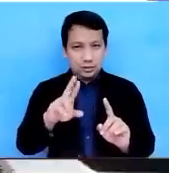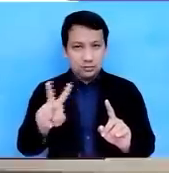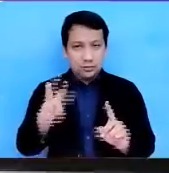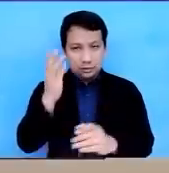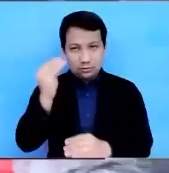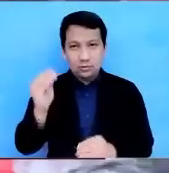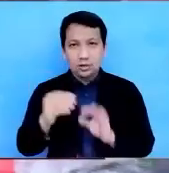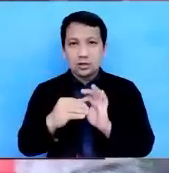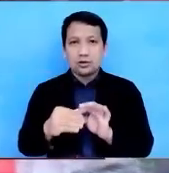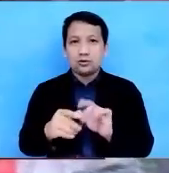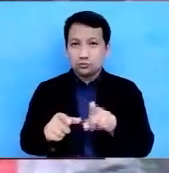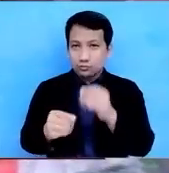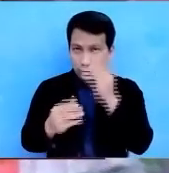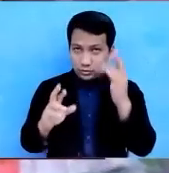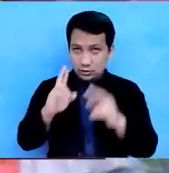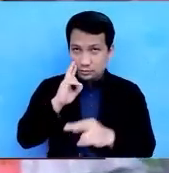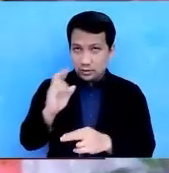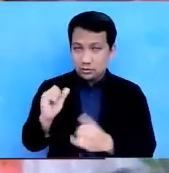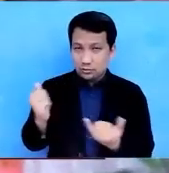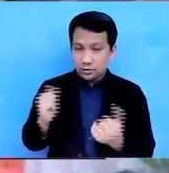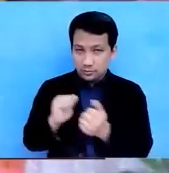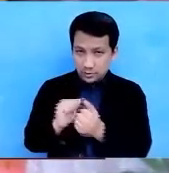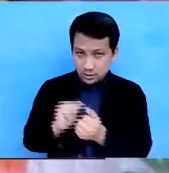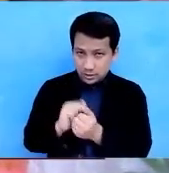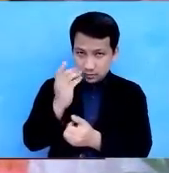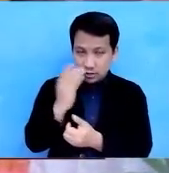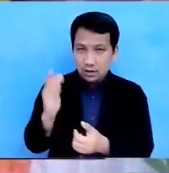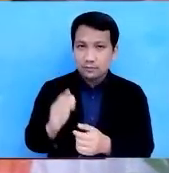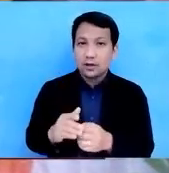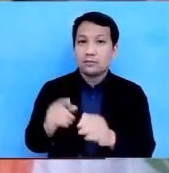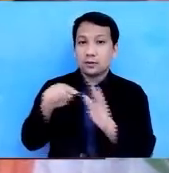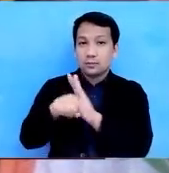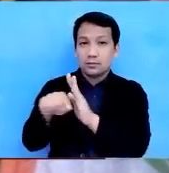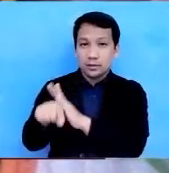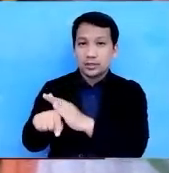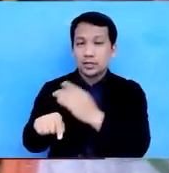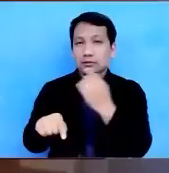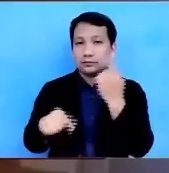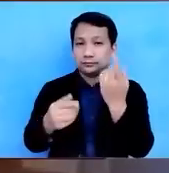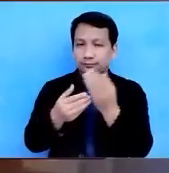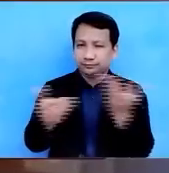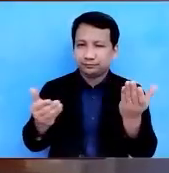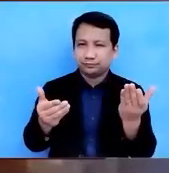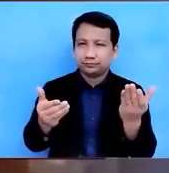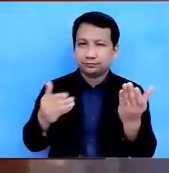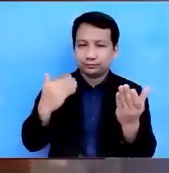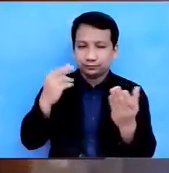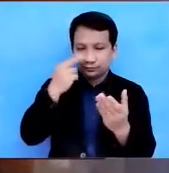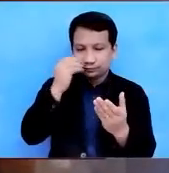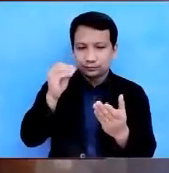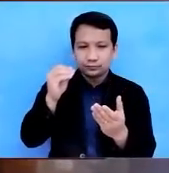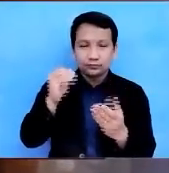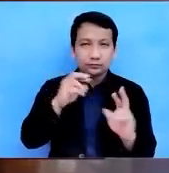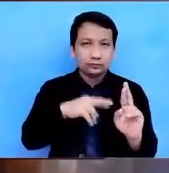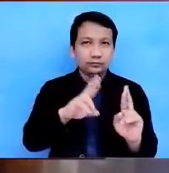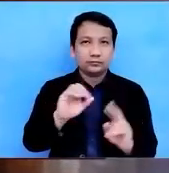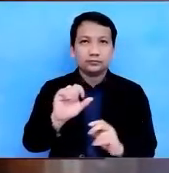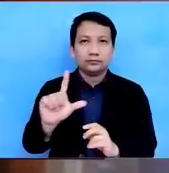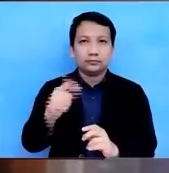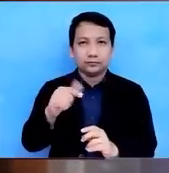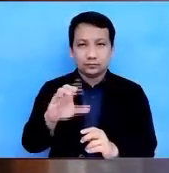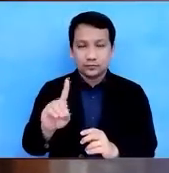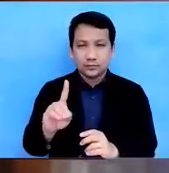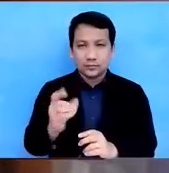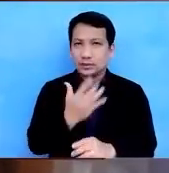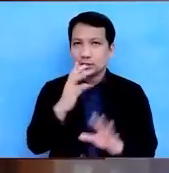Osmundo Rivero. Si Rivero ang isa sa mga suspect sa pagpatay kay Negros Oriental Governor Ruel Degamo. Naaresto siya ilang